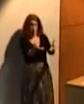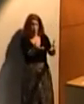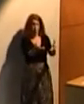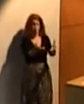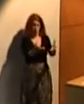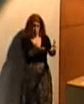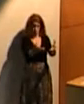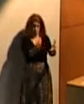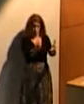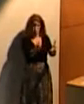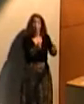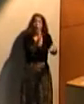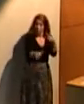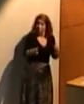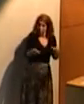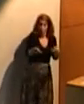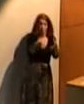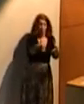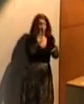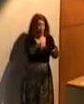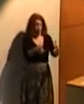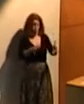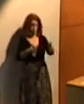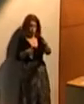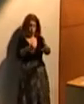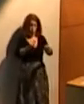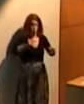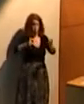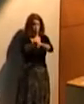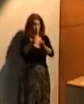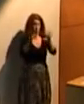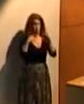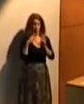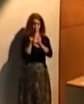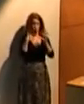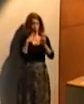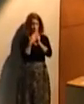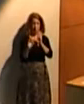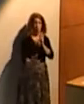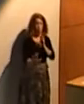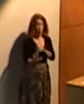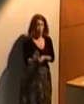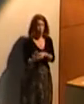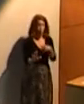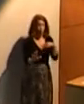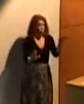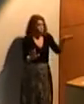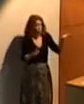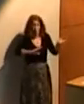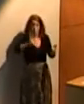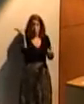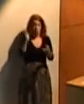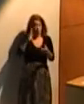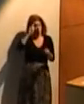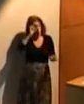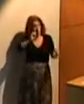de le transformer et de le faire pourquoi pas à mon image ou de l'orienter dans une autre image dans une autre